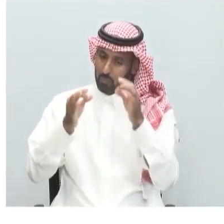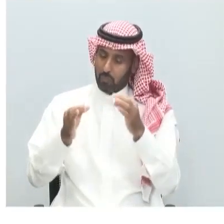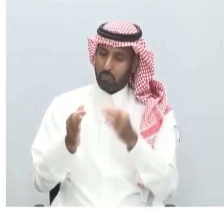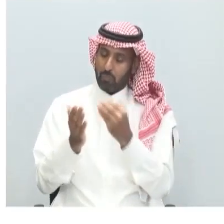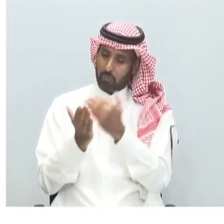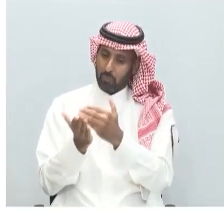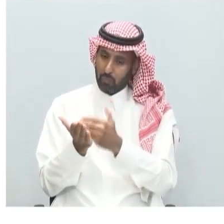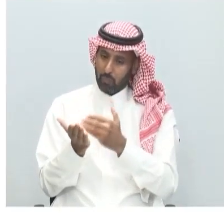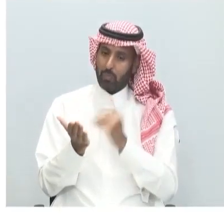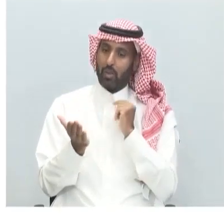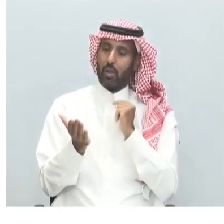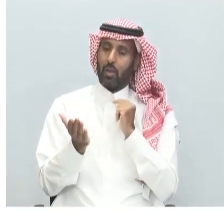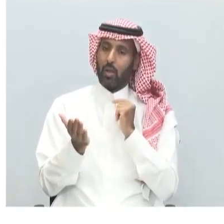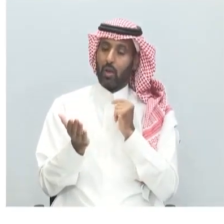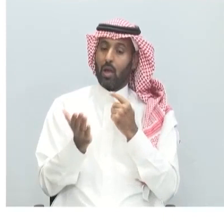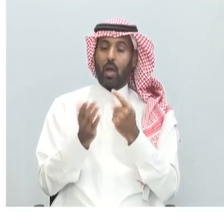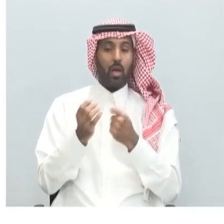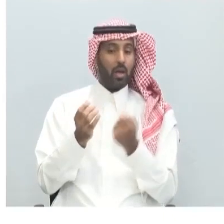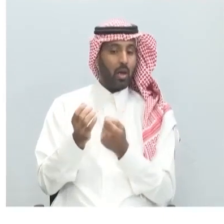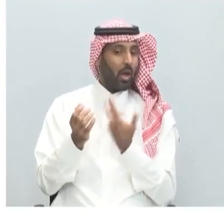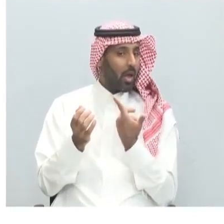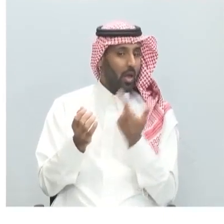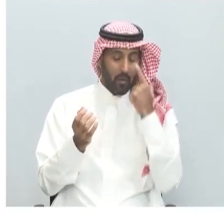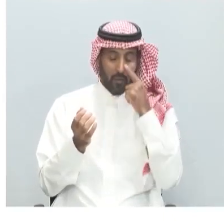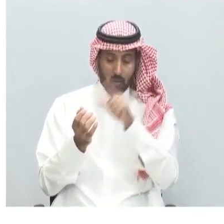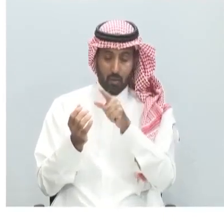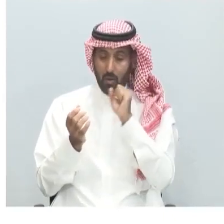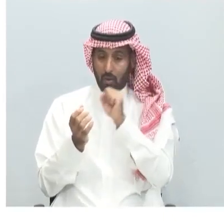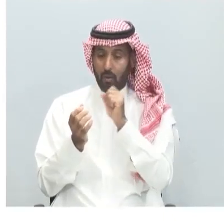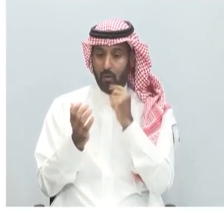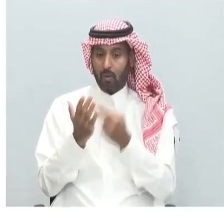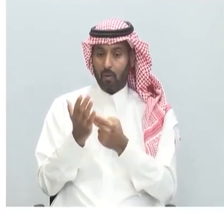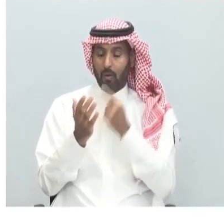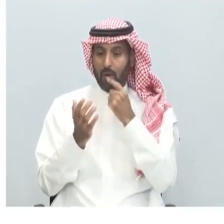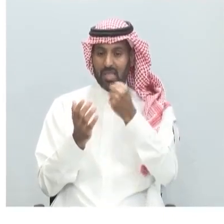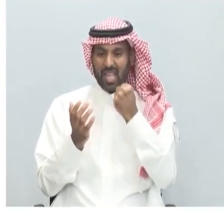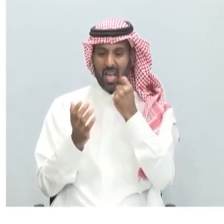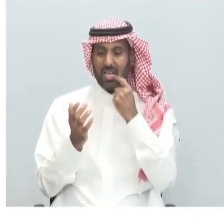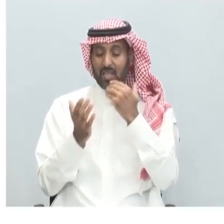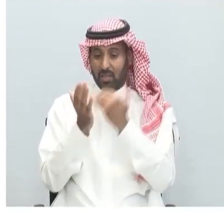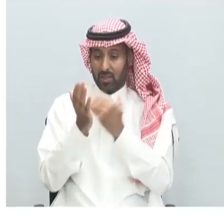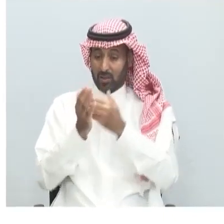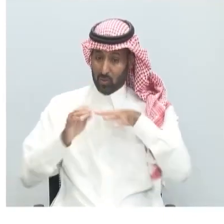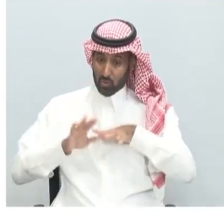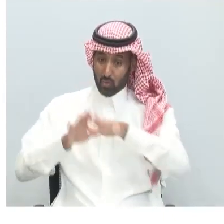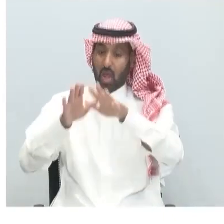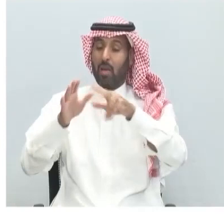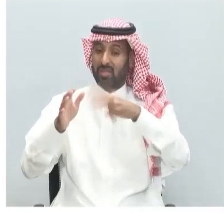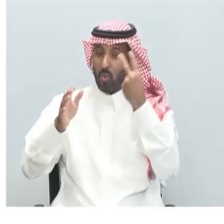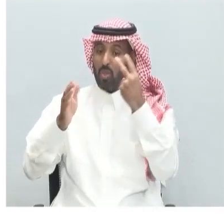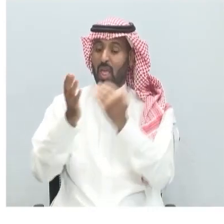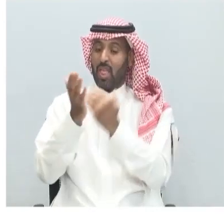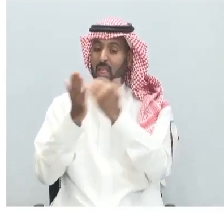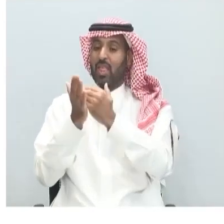طبعا هنا خواص رسم افضاو الخاصيه طاقه المستويات الفرعيه في المستوى الثاني